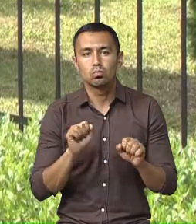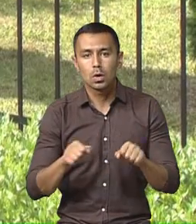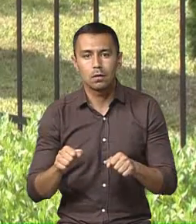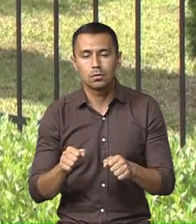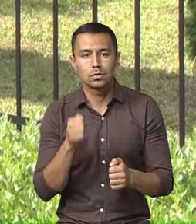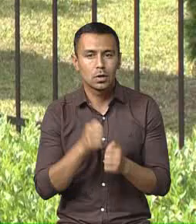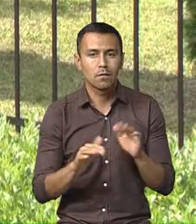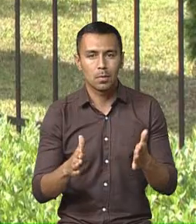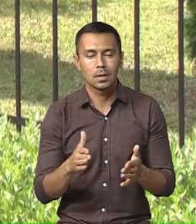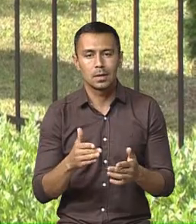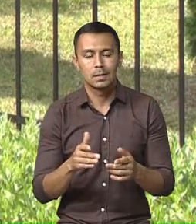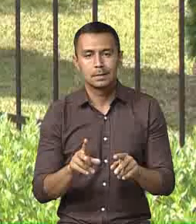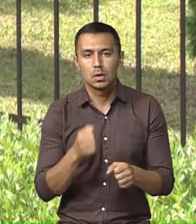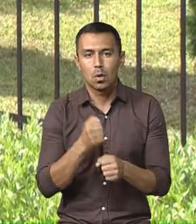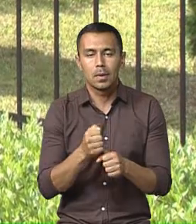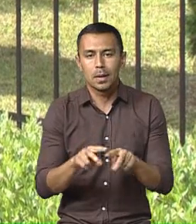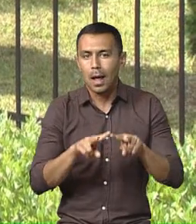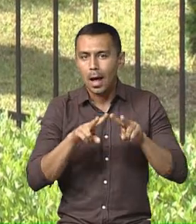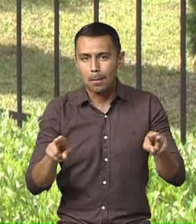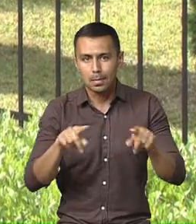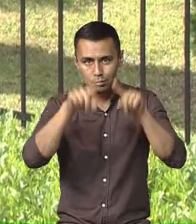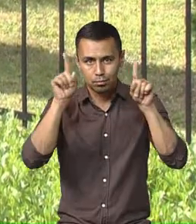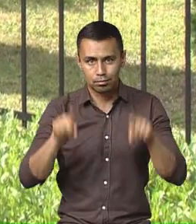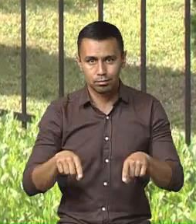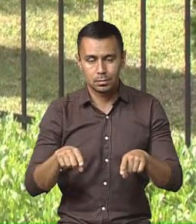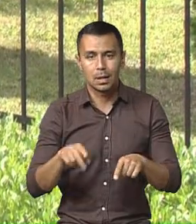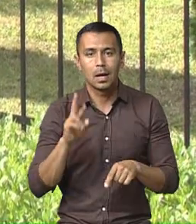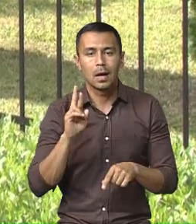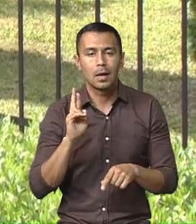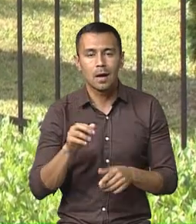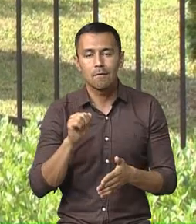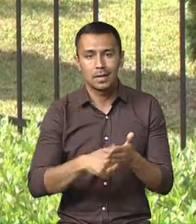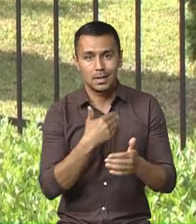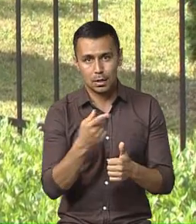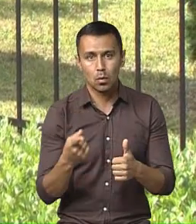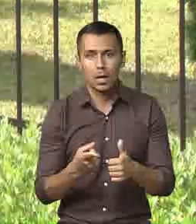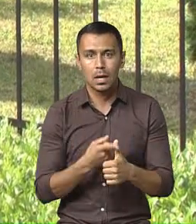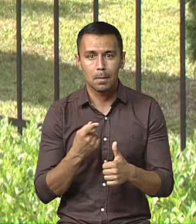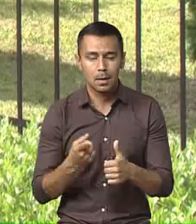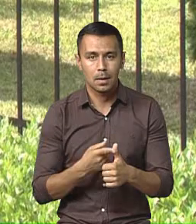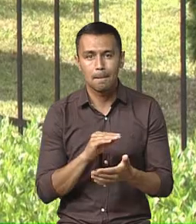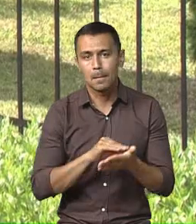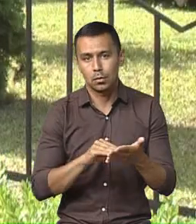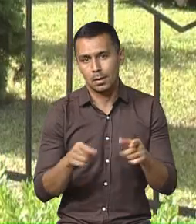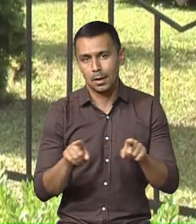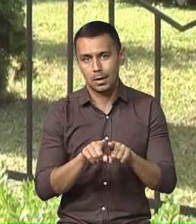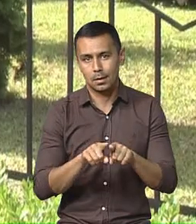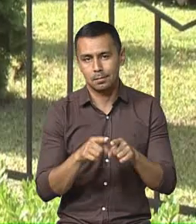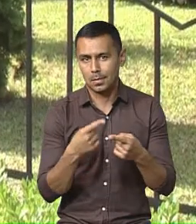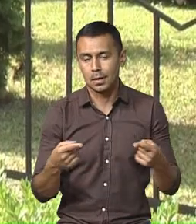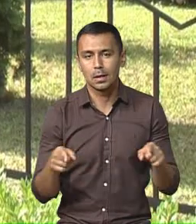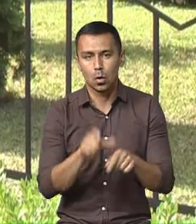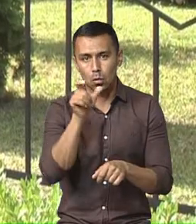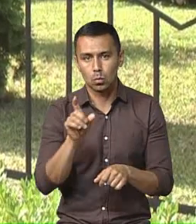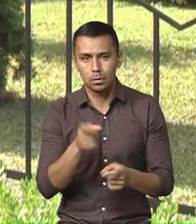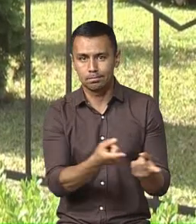це створюють двійники сторінок соціальних і якби від їхнього імені пишуть такі речі. Такі особи